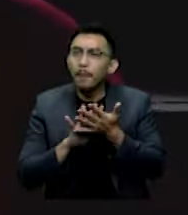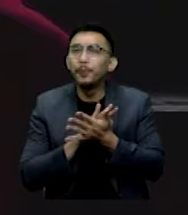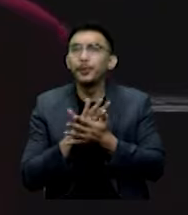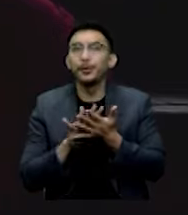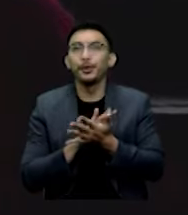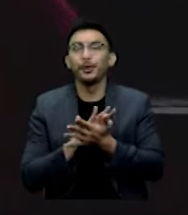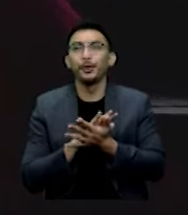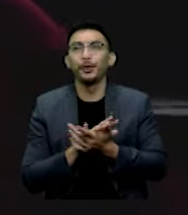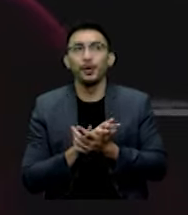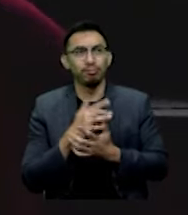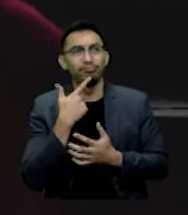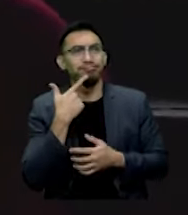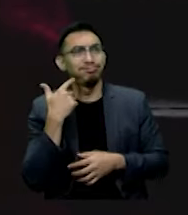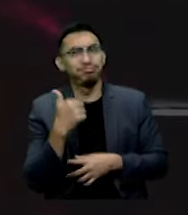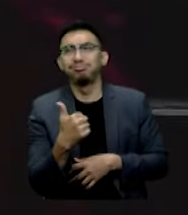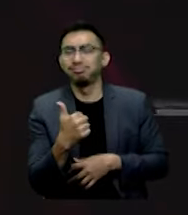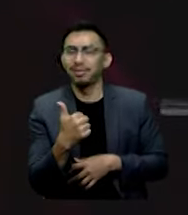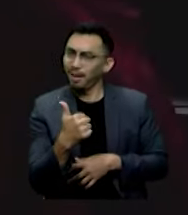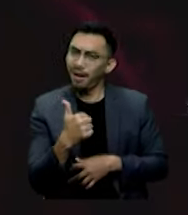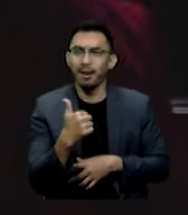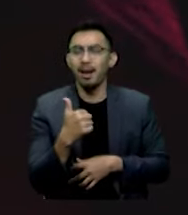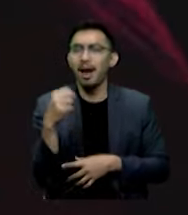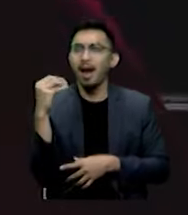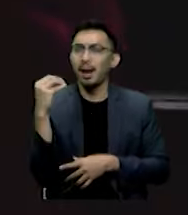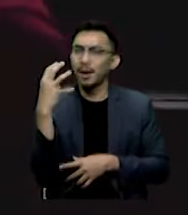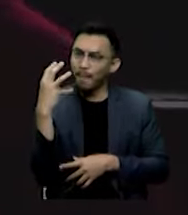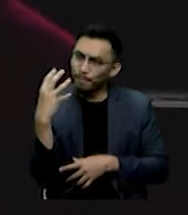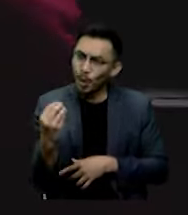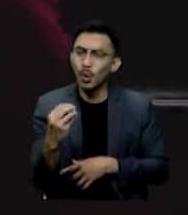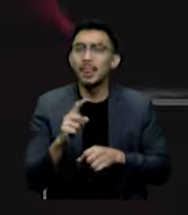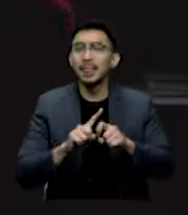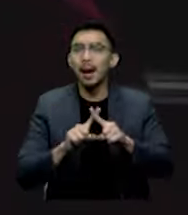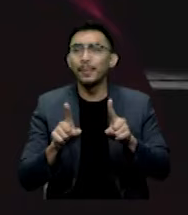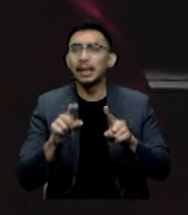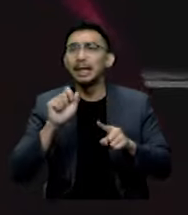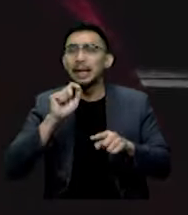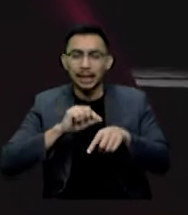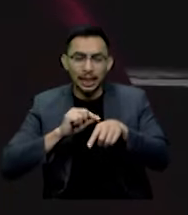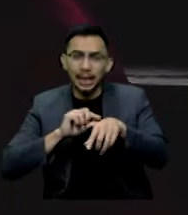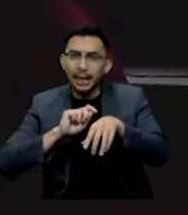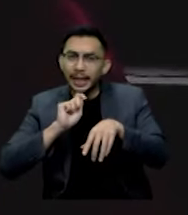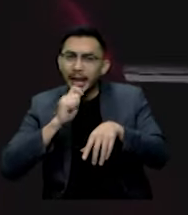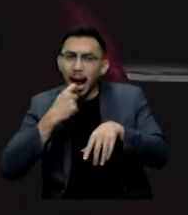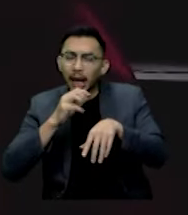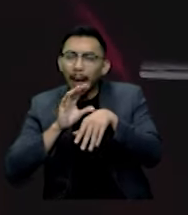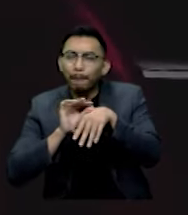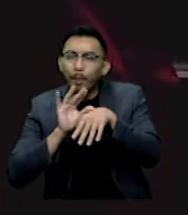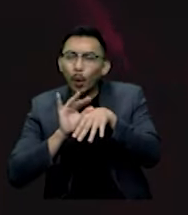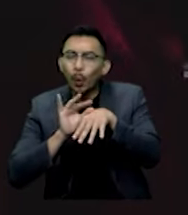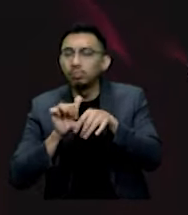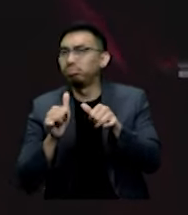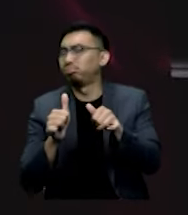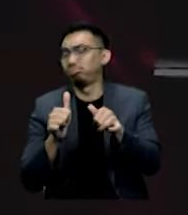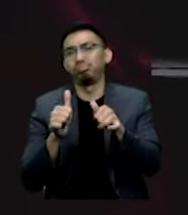Enak, pol. Ayam kampung, tapi dagingnya empuk. Bumbunya ini khas ya.